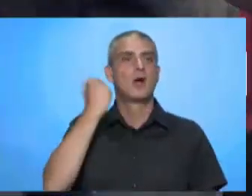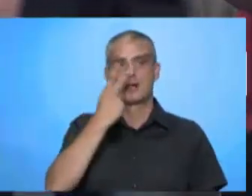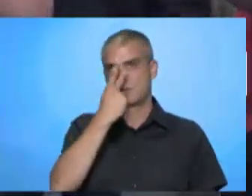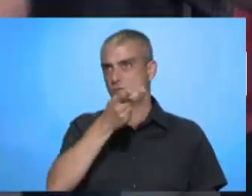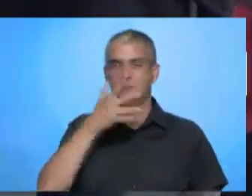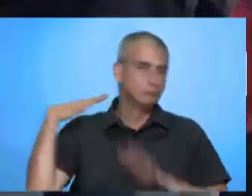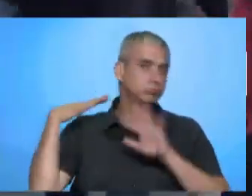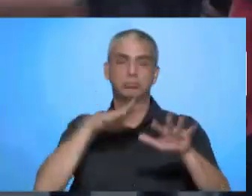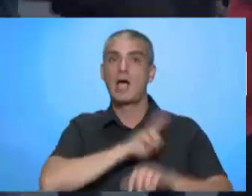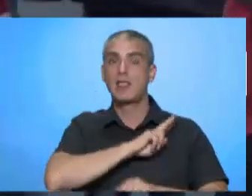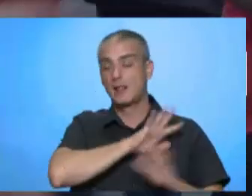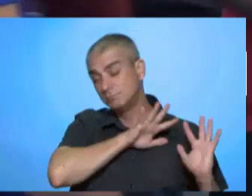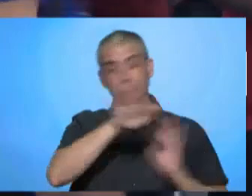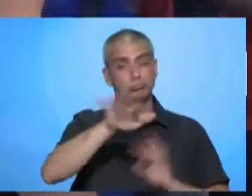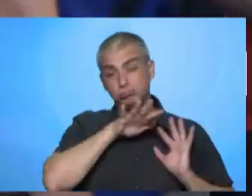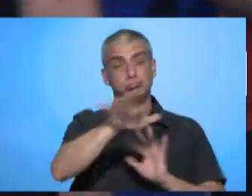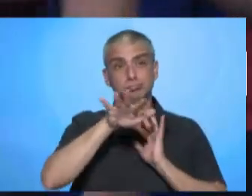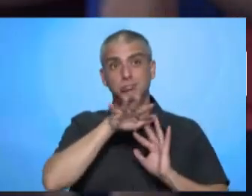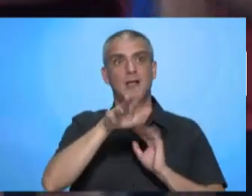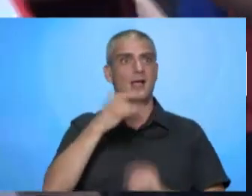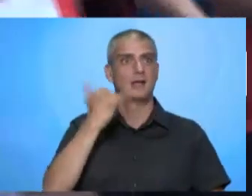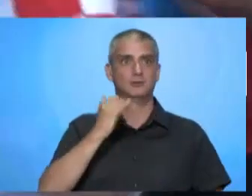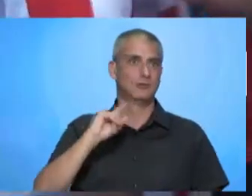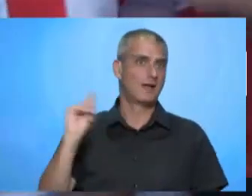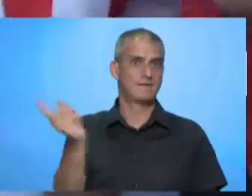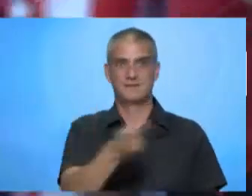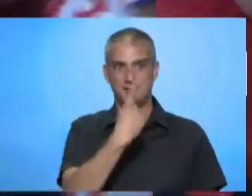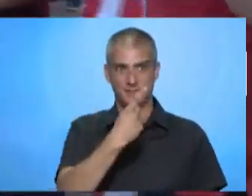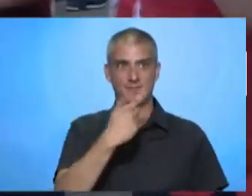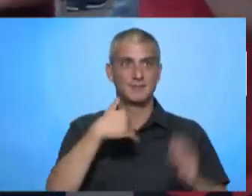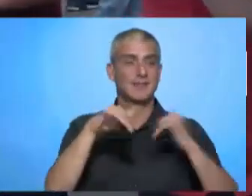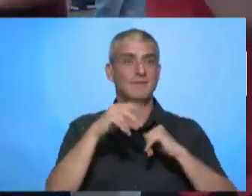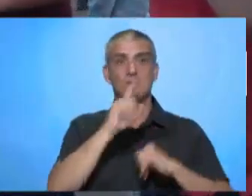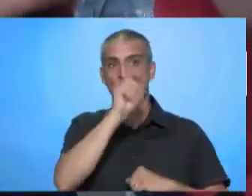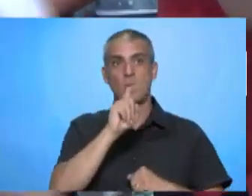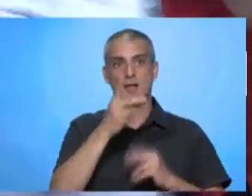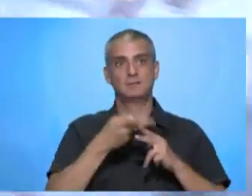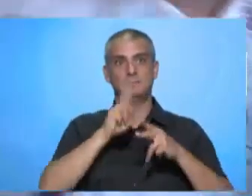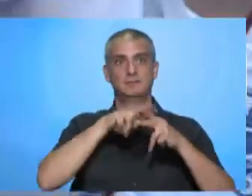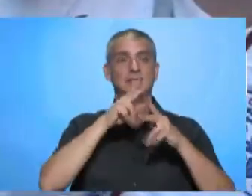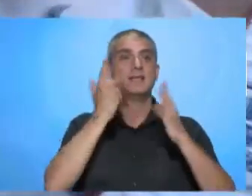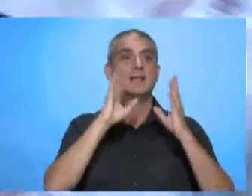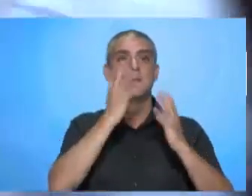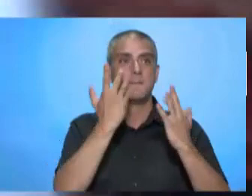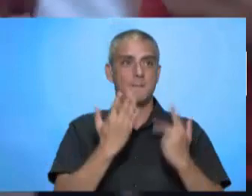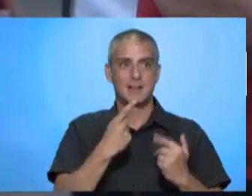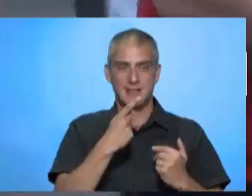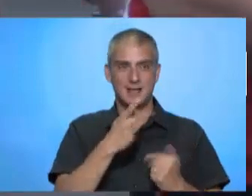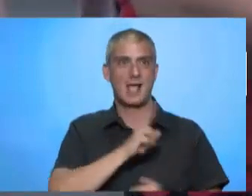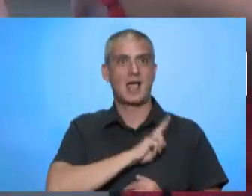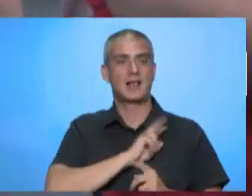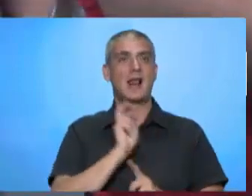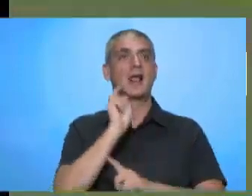אווירית בריטית, והאנגלים שוטפים כאן את הרחובות. כנראה זה יתגבר אם וכאשר אנגליה תעלה